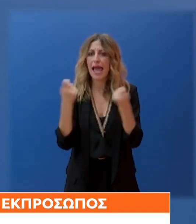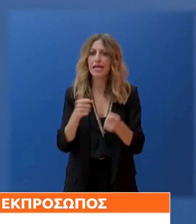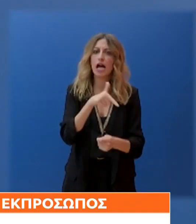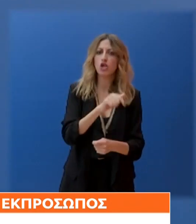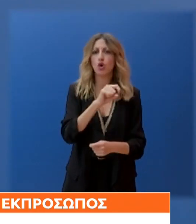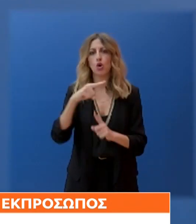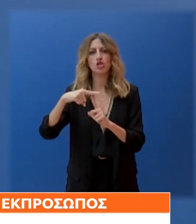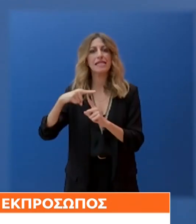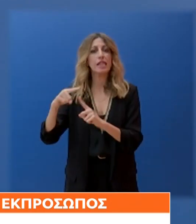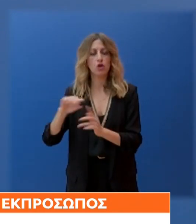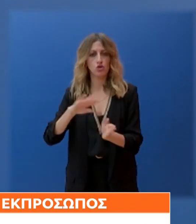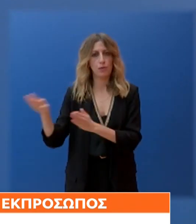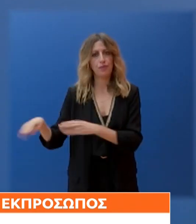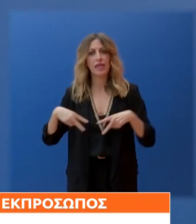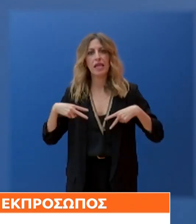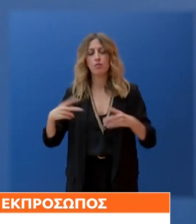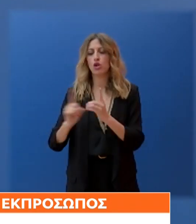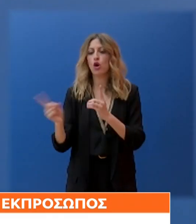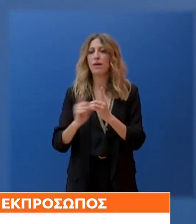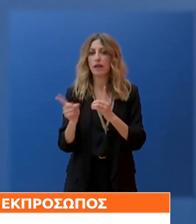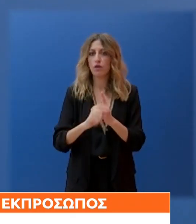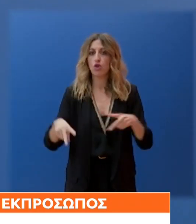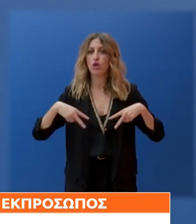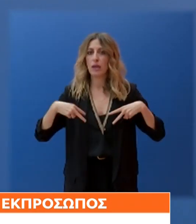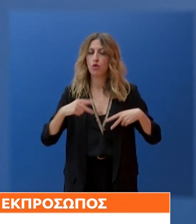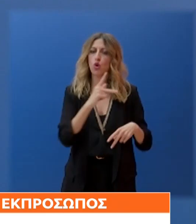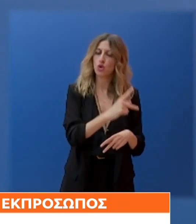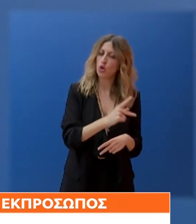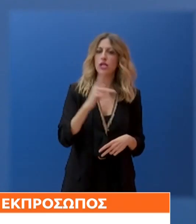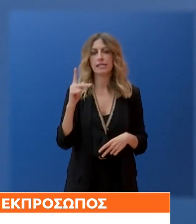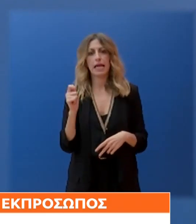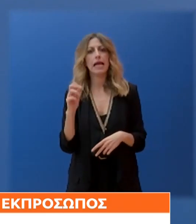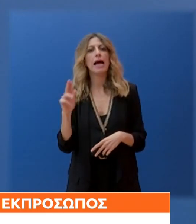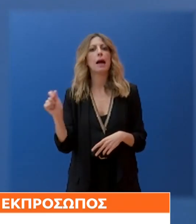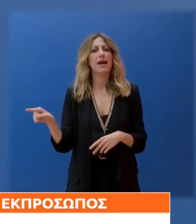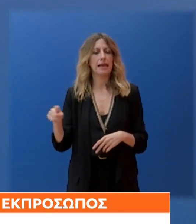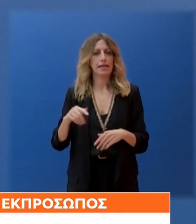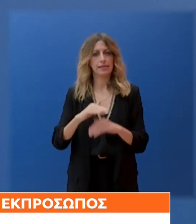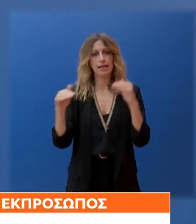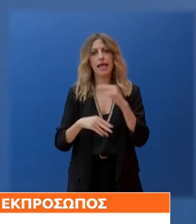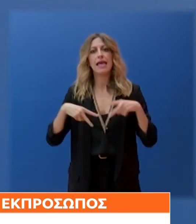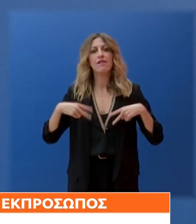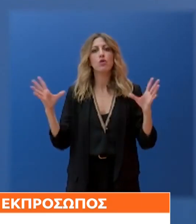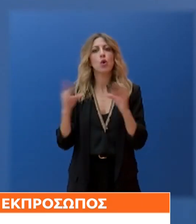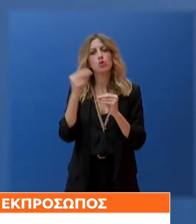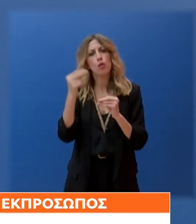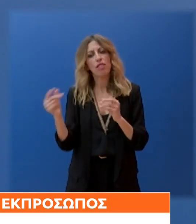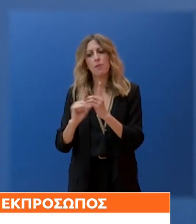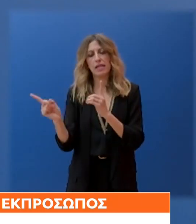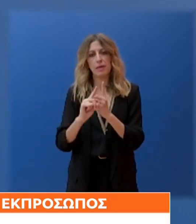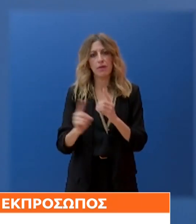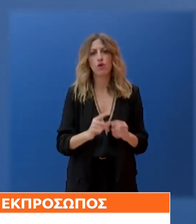Υπουργείο Υποδομών και Μεταφορών. Υπουργός Κώστας Καραμανλής. Υφυπουργός Αρμόδιος για θέματα μεταφορών